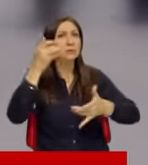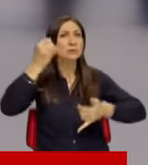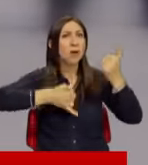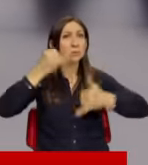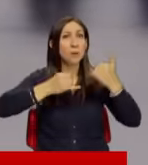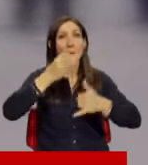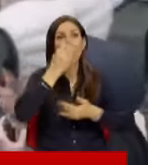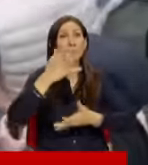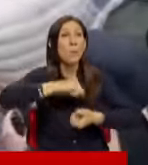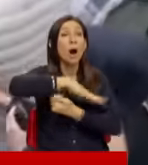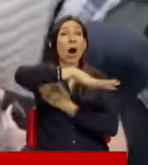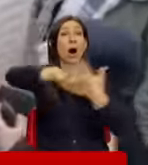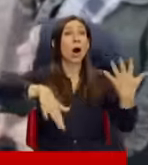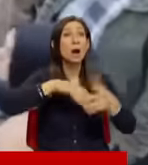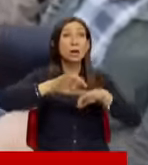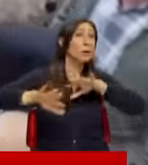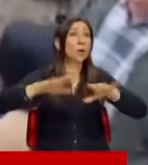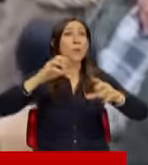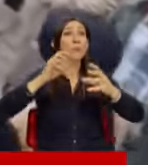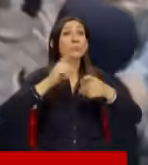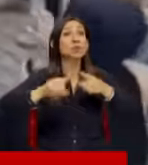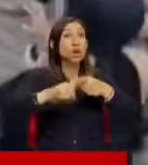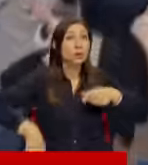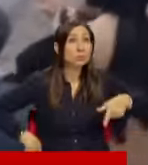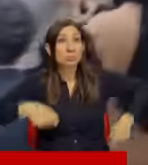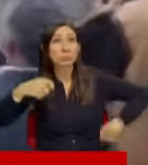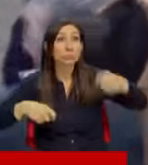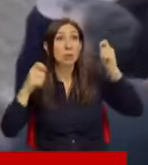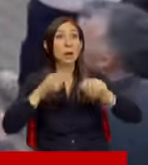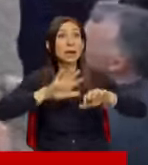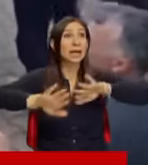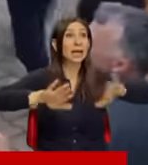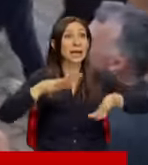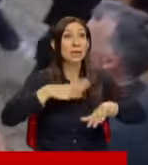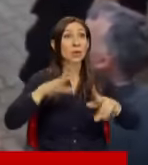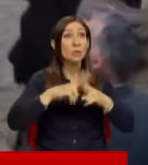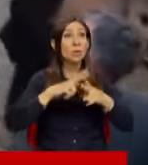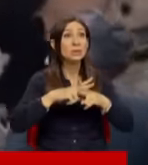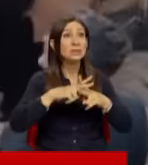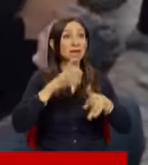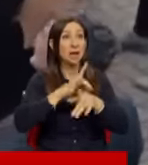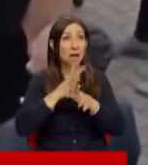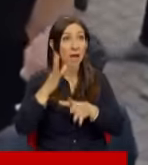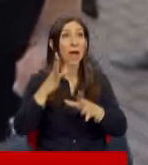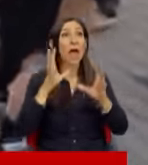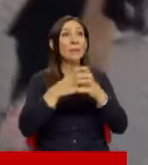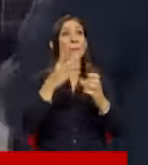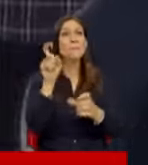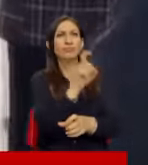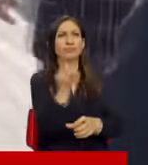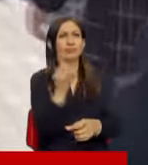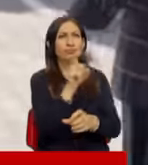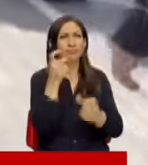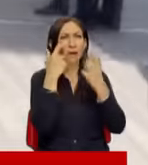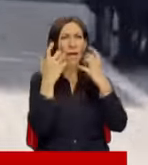tartışma bahçeye taşındı. Taraflar birbirlerine bıçak çekti. Araya girmek isteyen polis yaralandı. Ekipler biber gazıyla müdahale